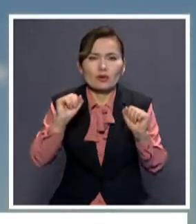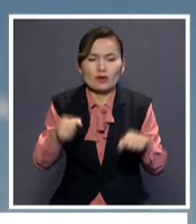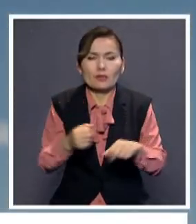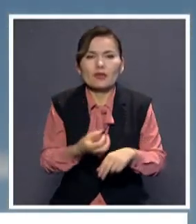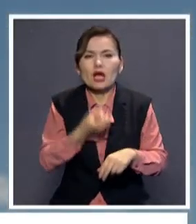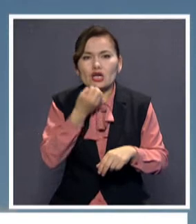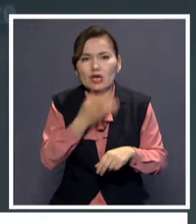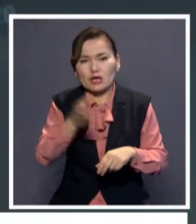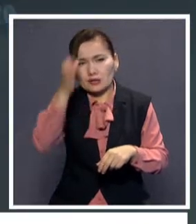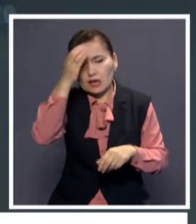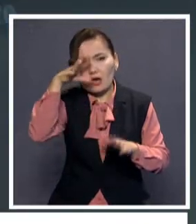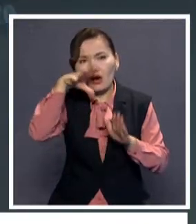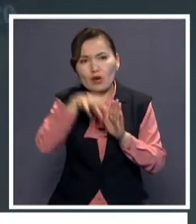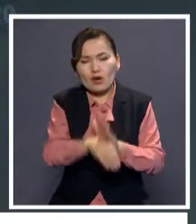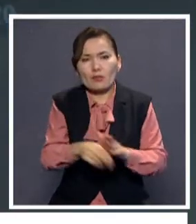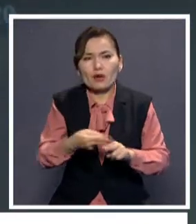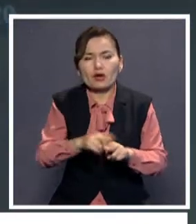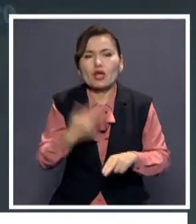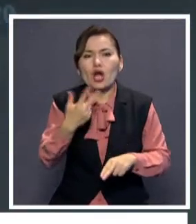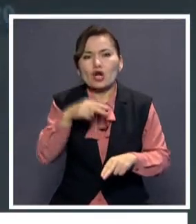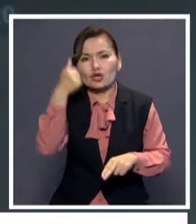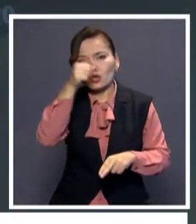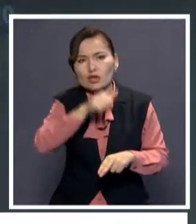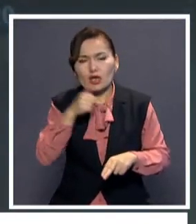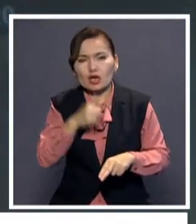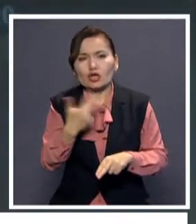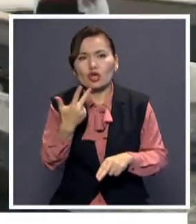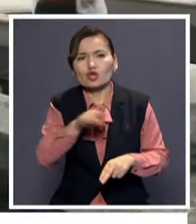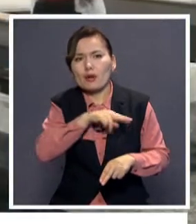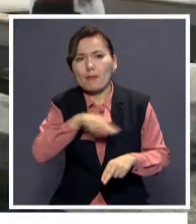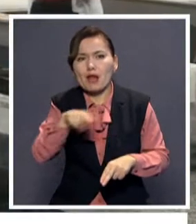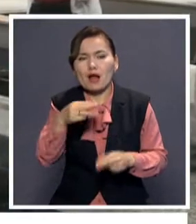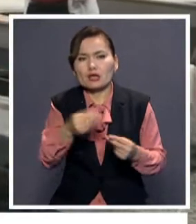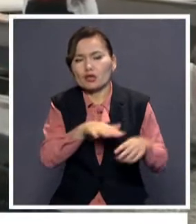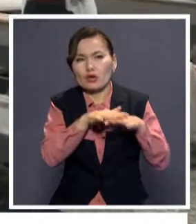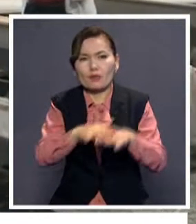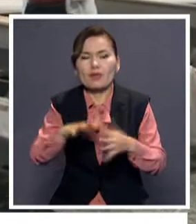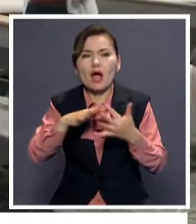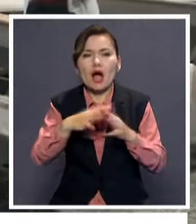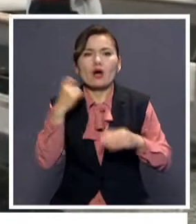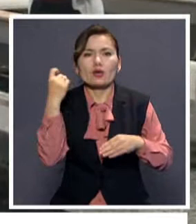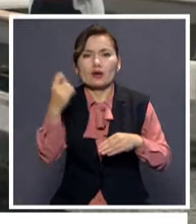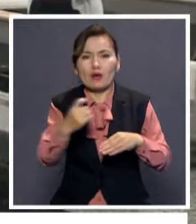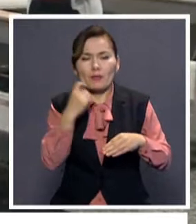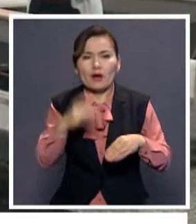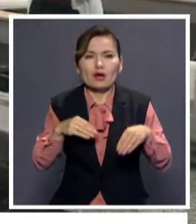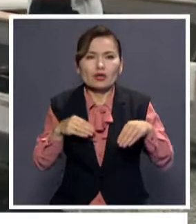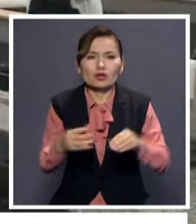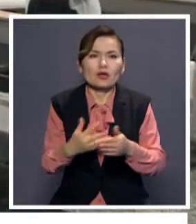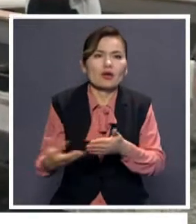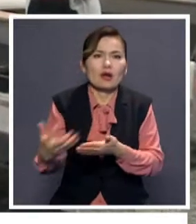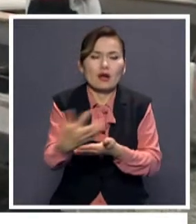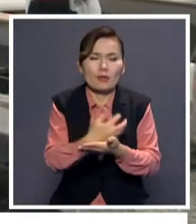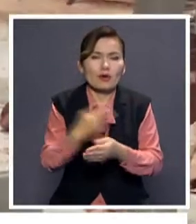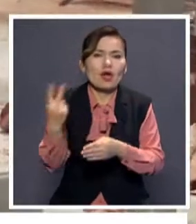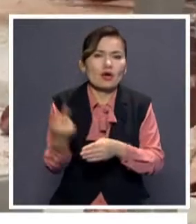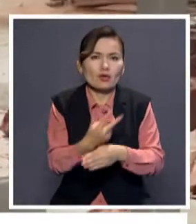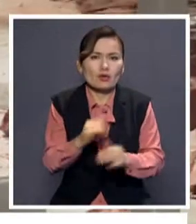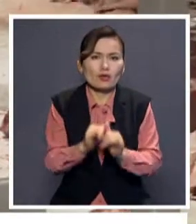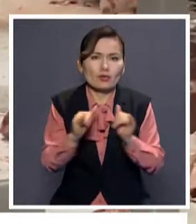жаңалықтарды енгізу үшін алдағы 3 жылда 100 миллиард теңге бөлінбек. Ауыл шаруашылығы өнімдерін қайта өңдеу әлі де тиісті деңгейде